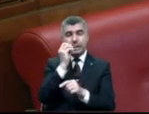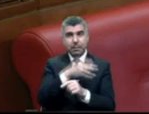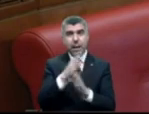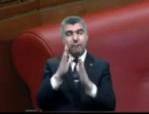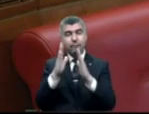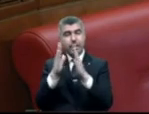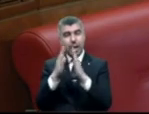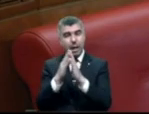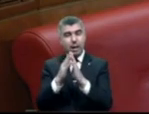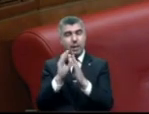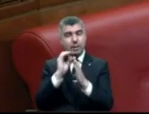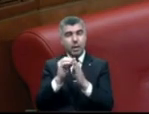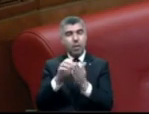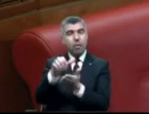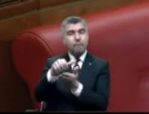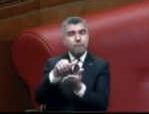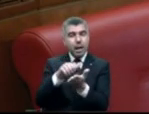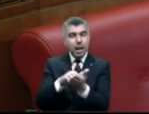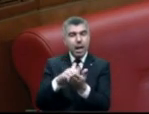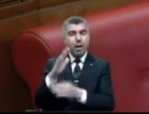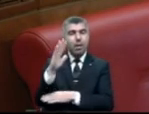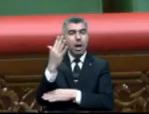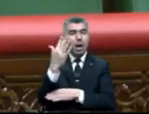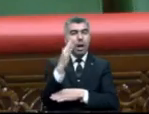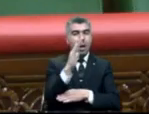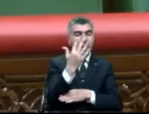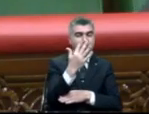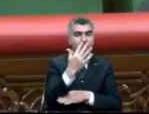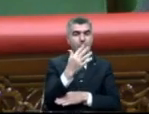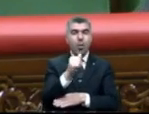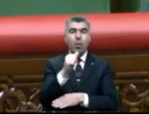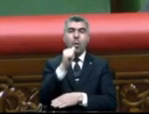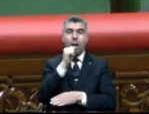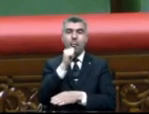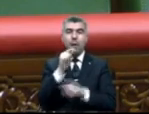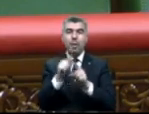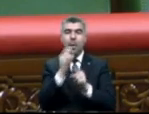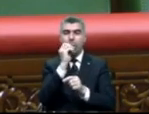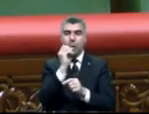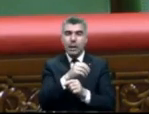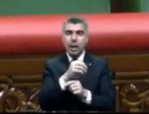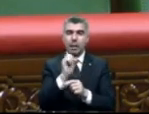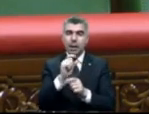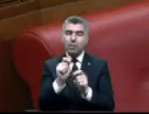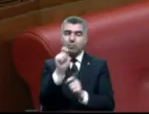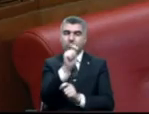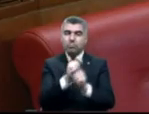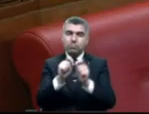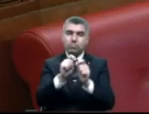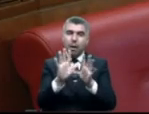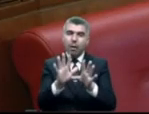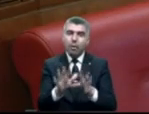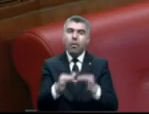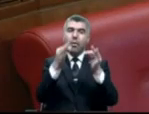المنزلية والنفايات الفلاحية والغابوية وكذا المياه العادمة، والقيام بالدراسة ديال تقييم ديال